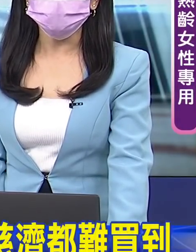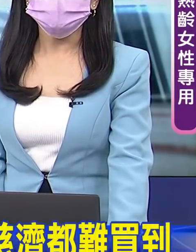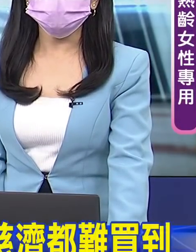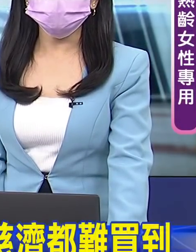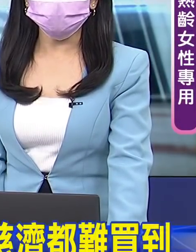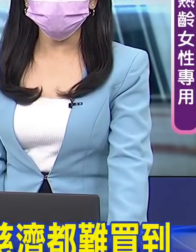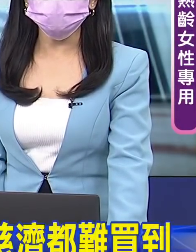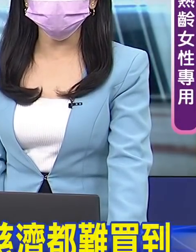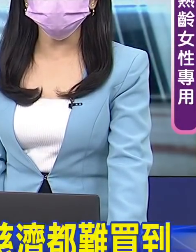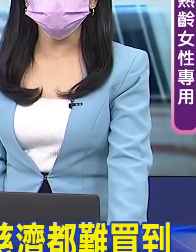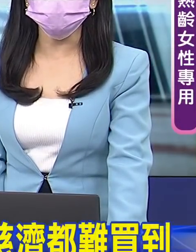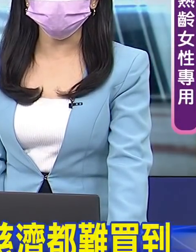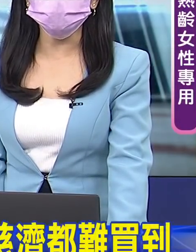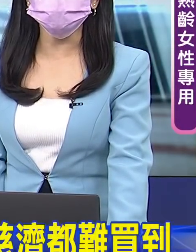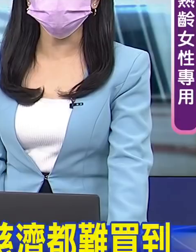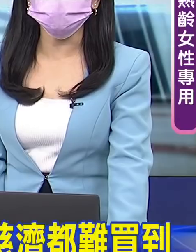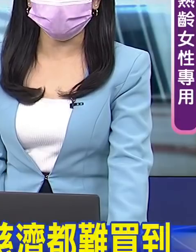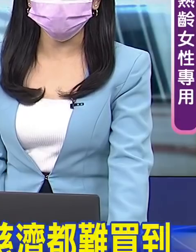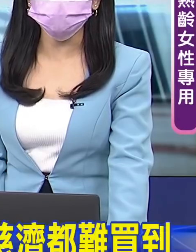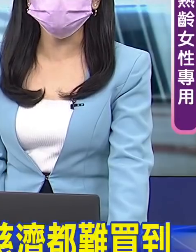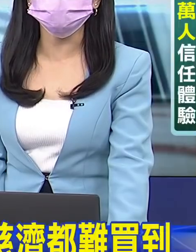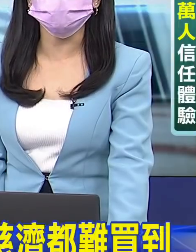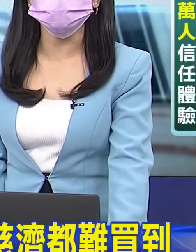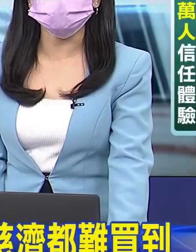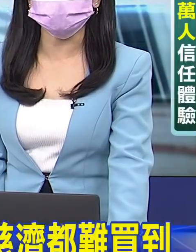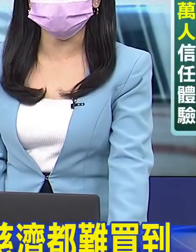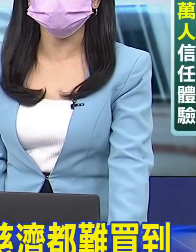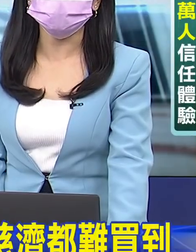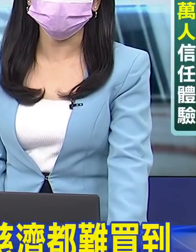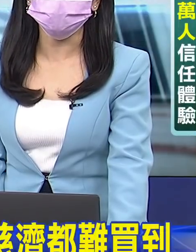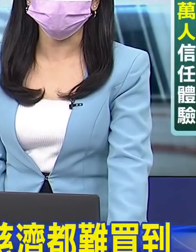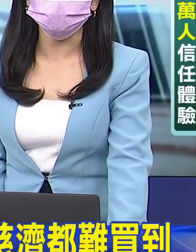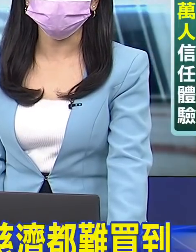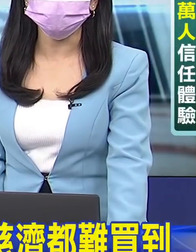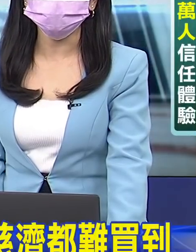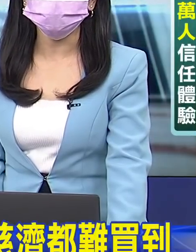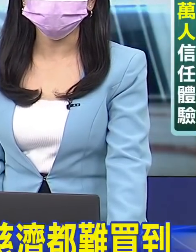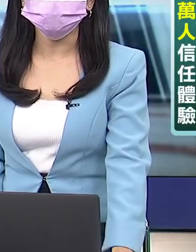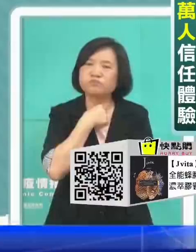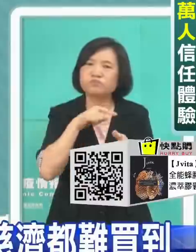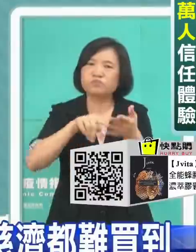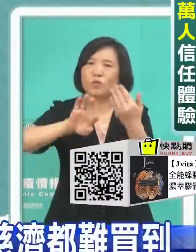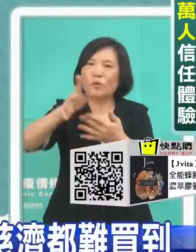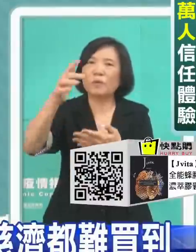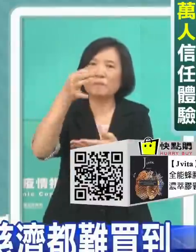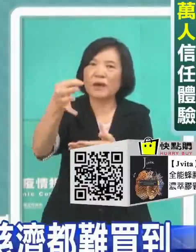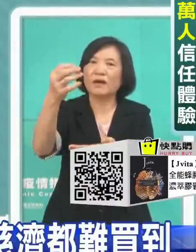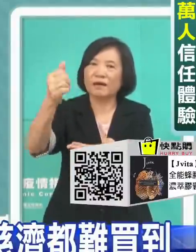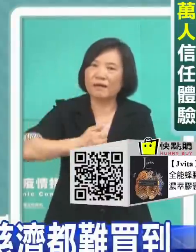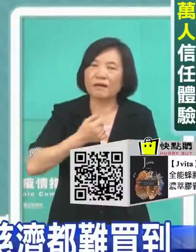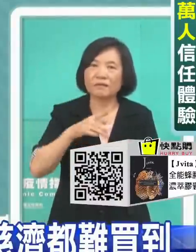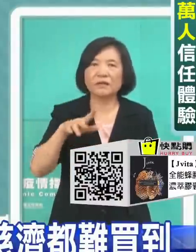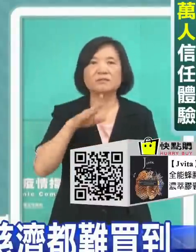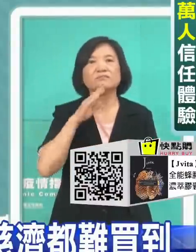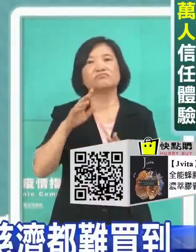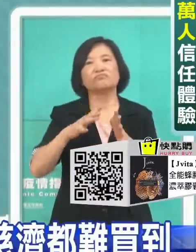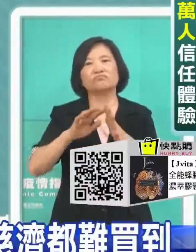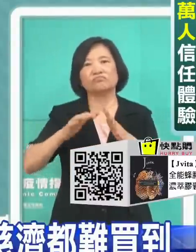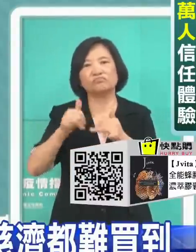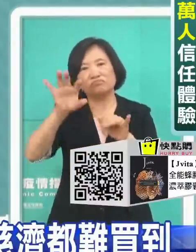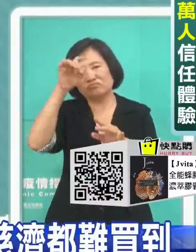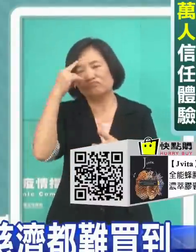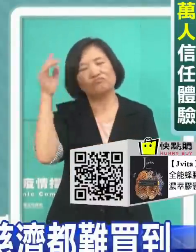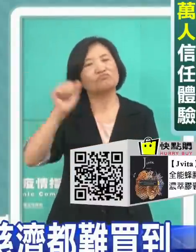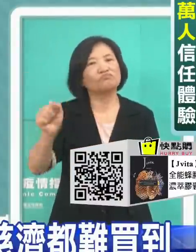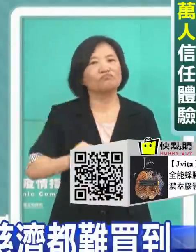认为以台北市府名义去买，不可能比慈济还要快。 其实这样呢哦，